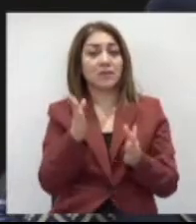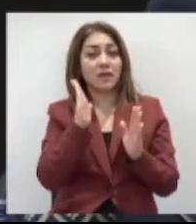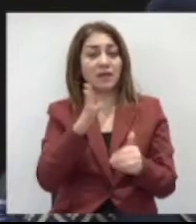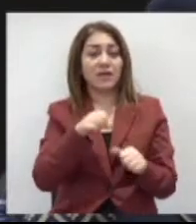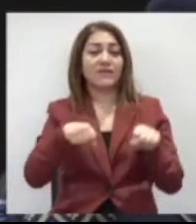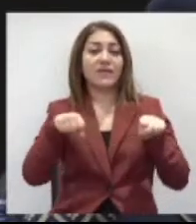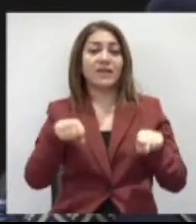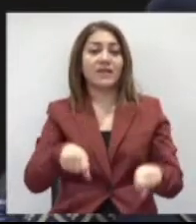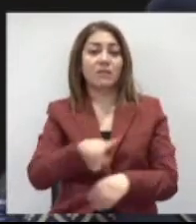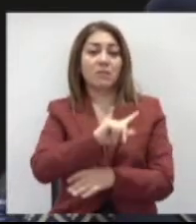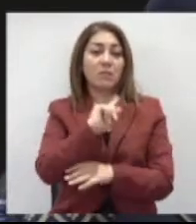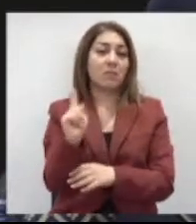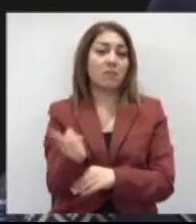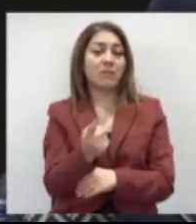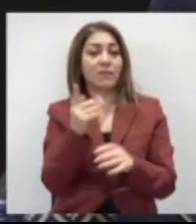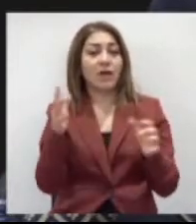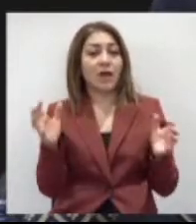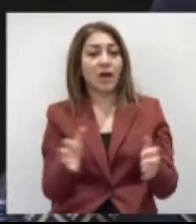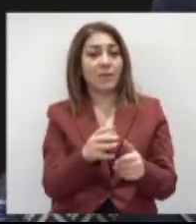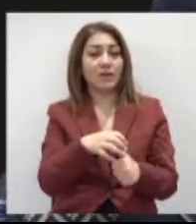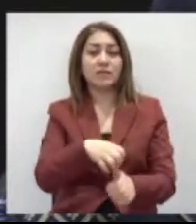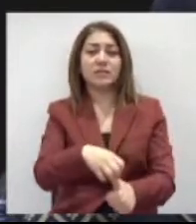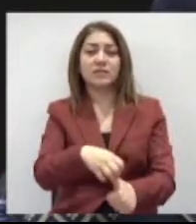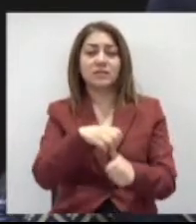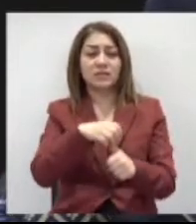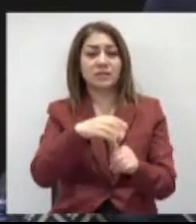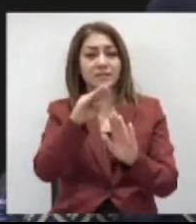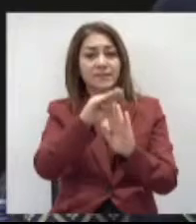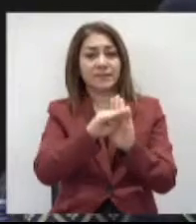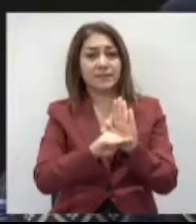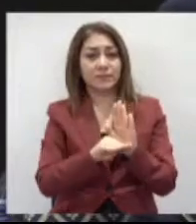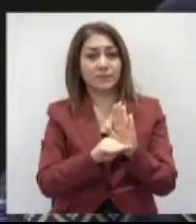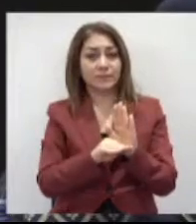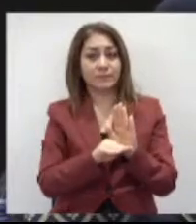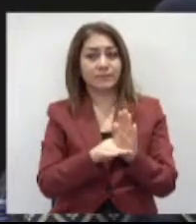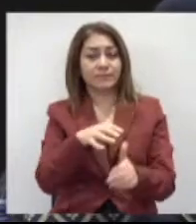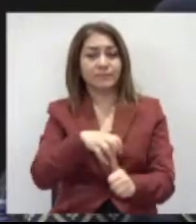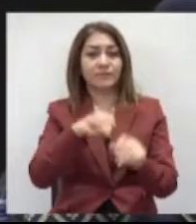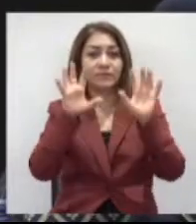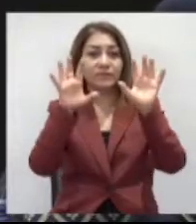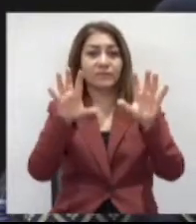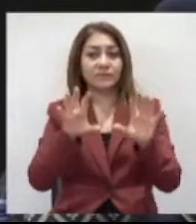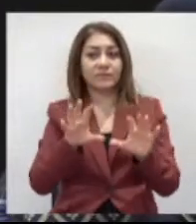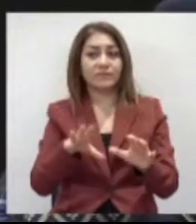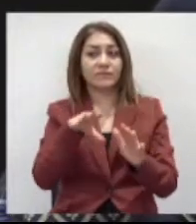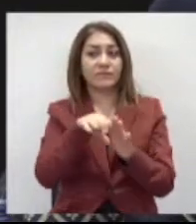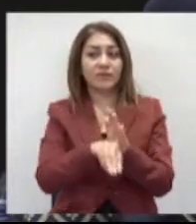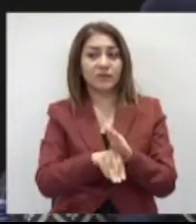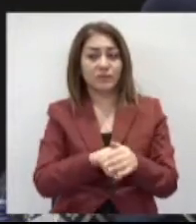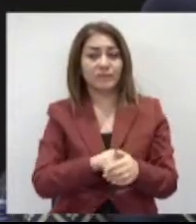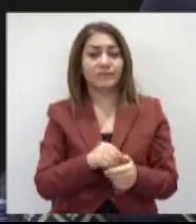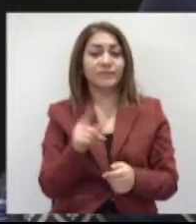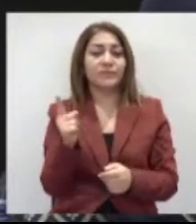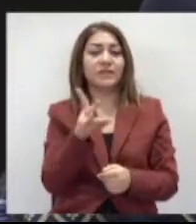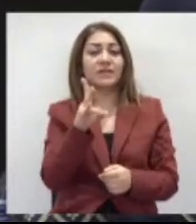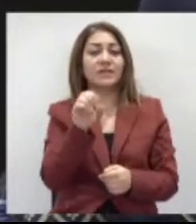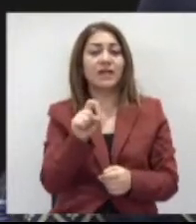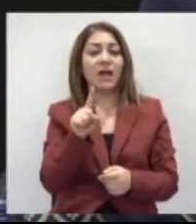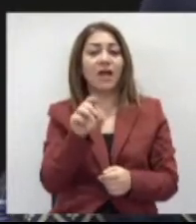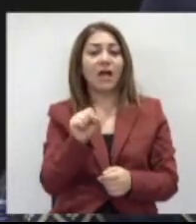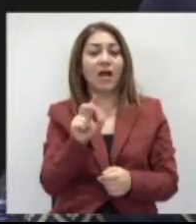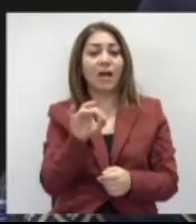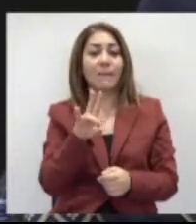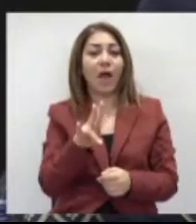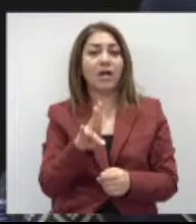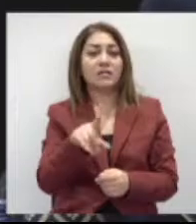իրավունքի գերակայությունը որպես ելակետային սկզբունք ներառվի սահմանադրության նախաբանում։ Մեր գործող